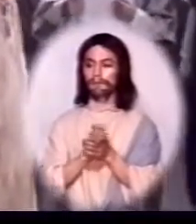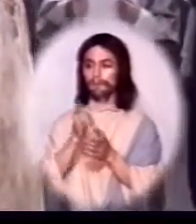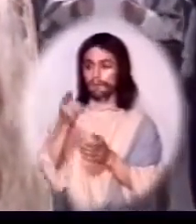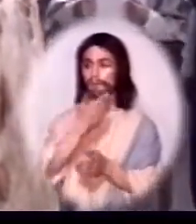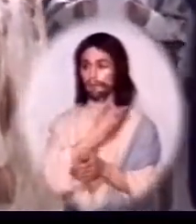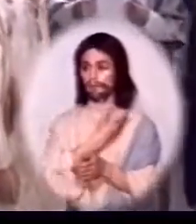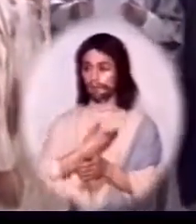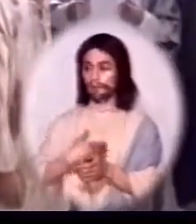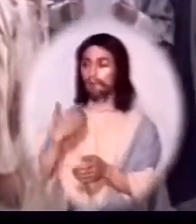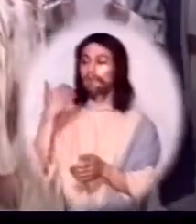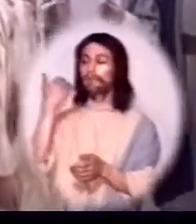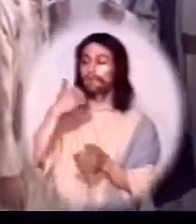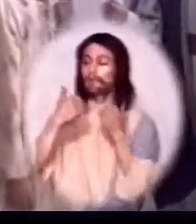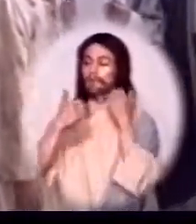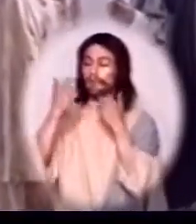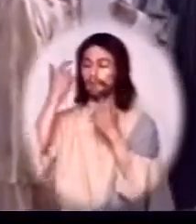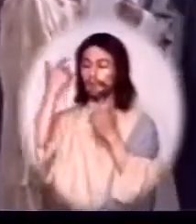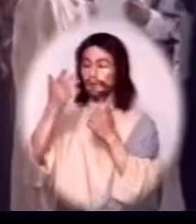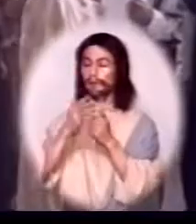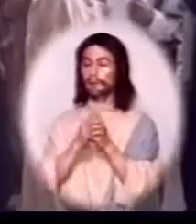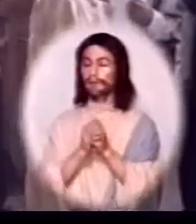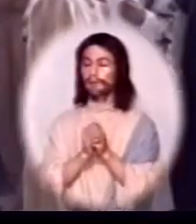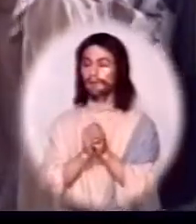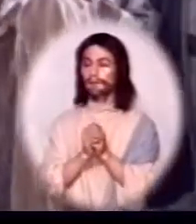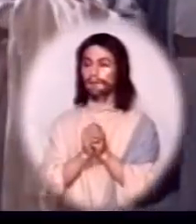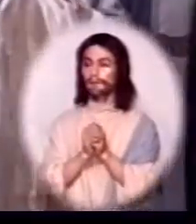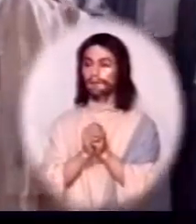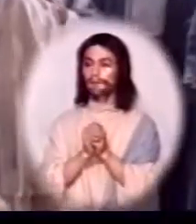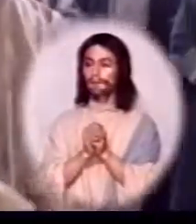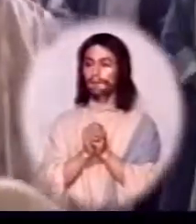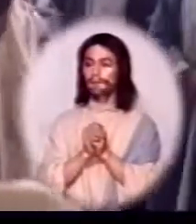내 제자 녀석들이 누구냐?